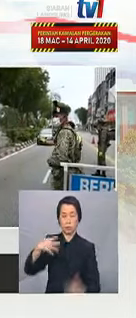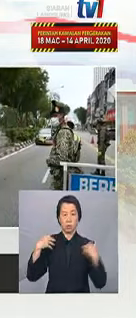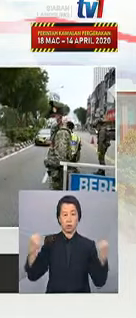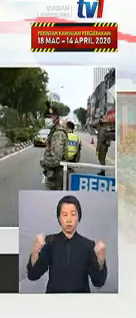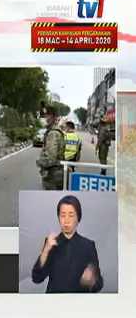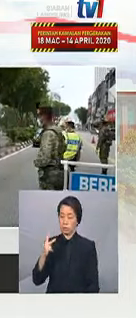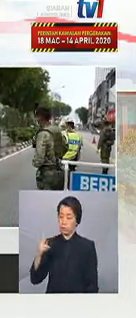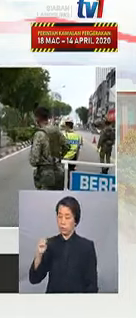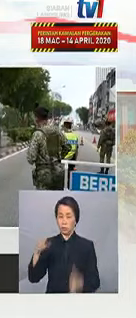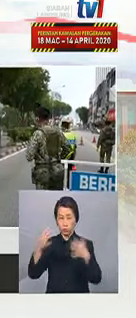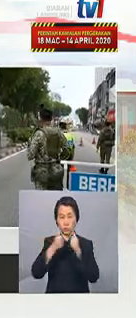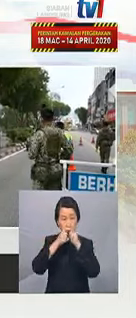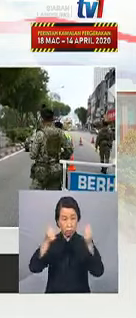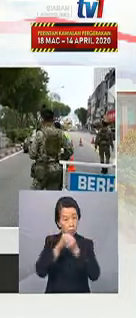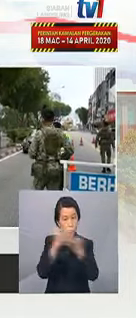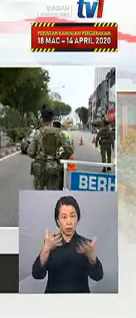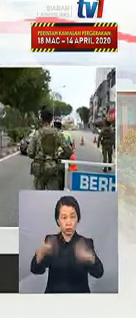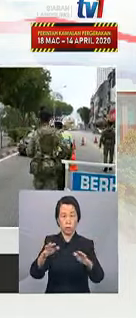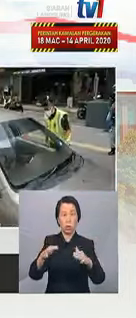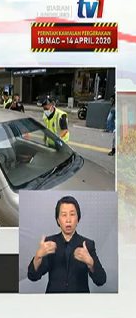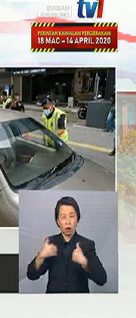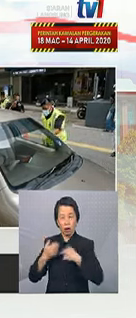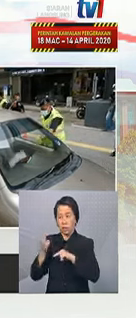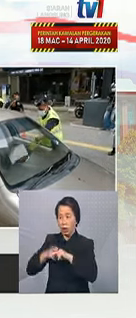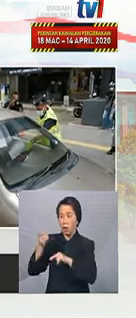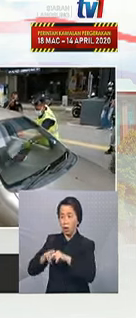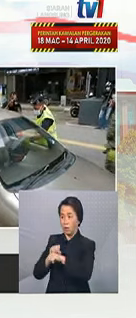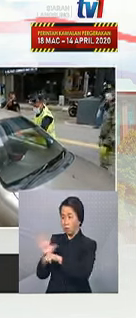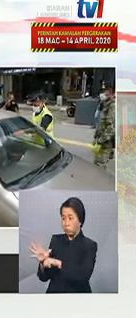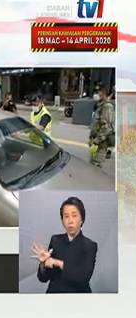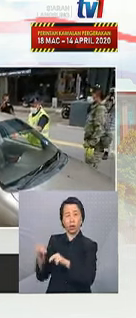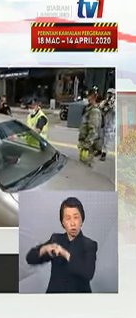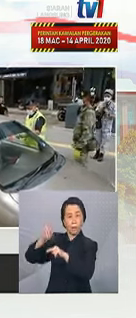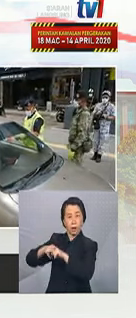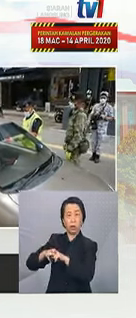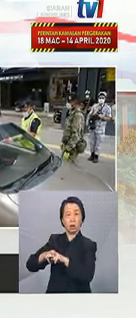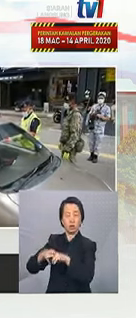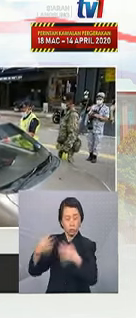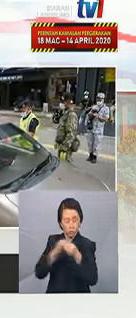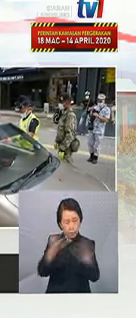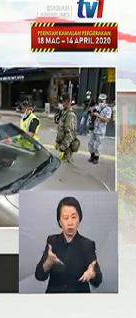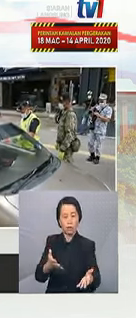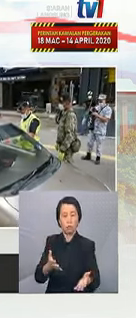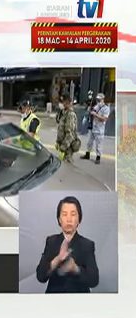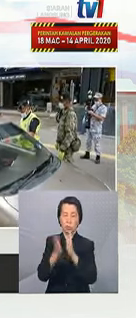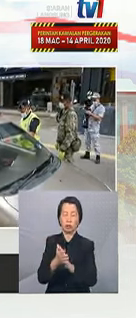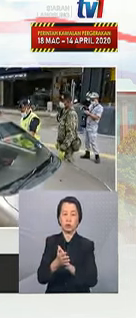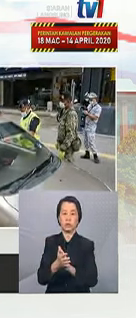Kesihatan bahawa terdapat peningkatan dari segi COVID positif sebelumnya. Jadi